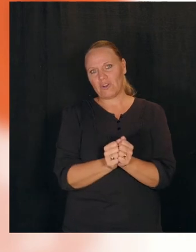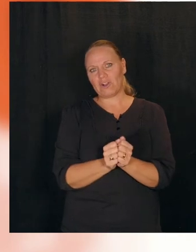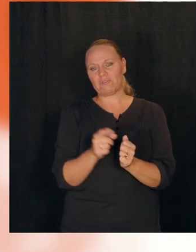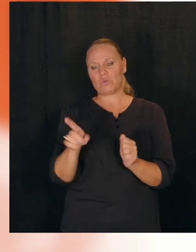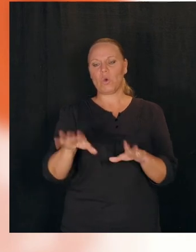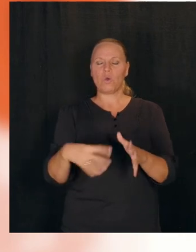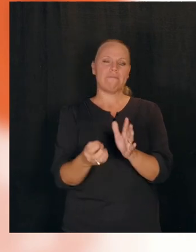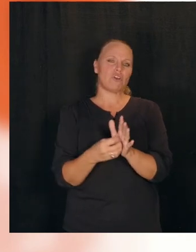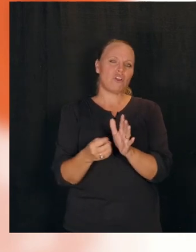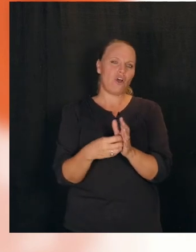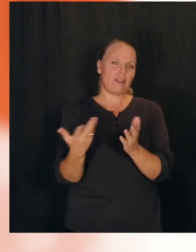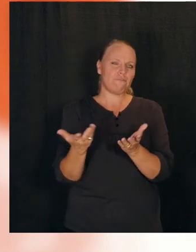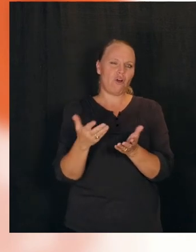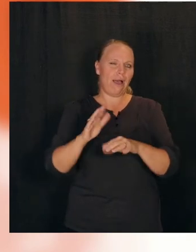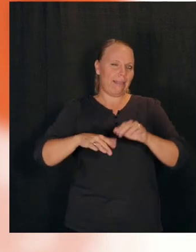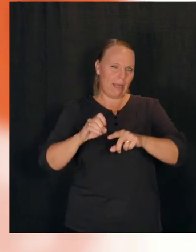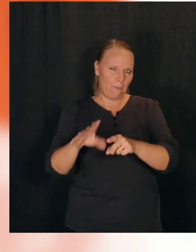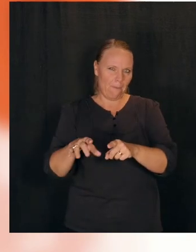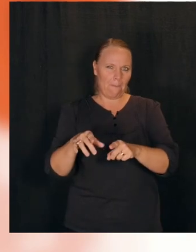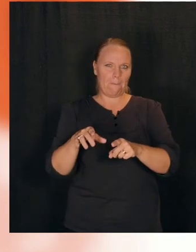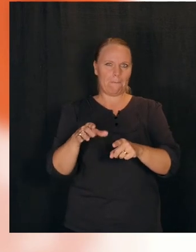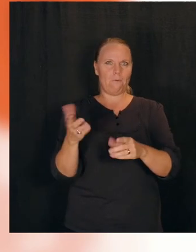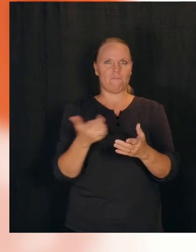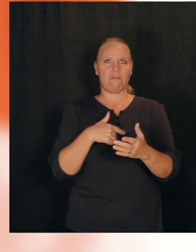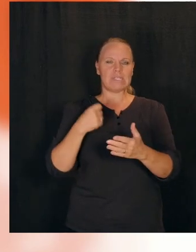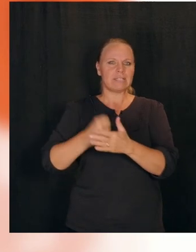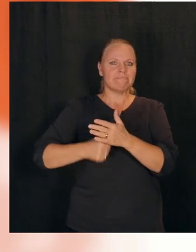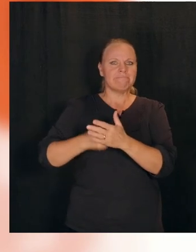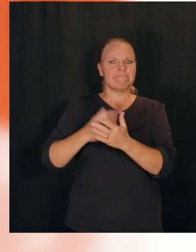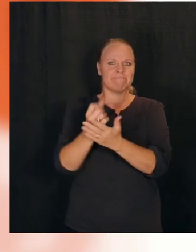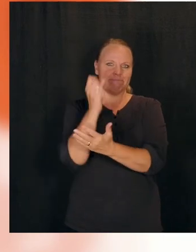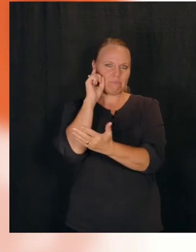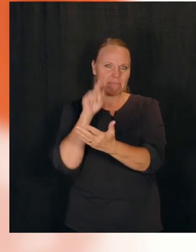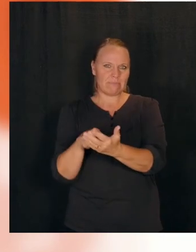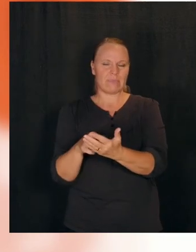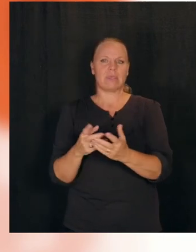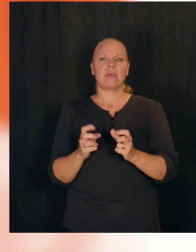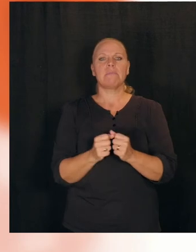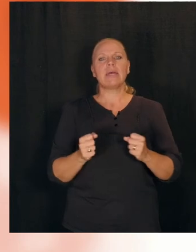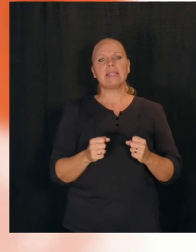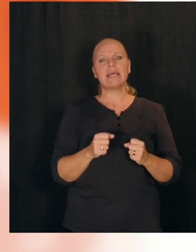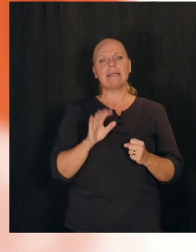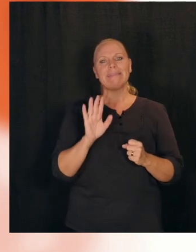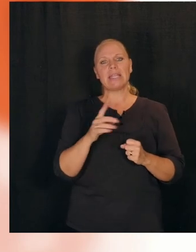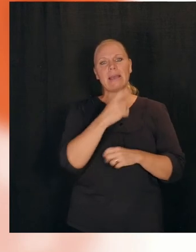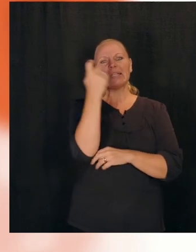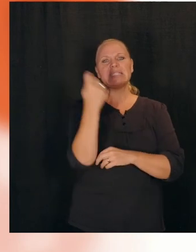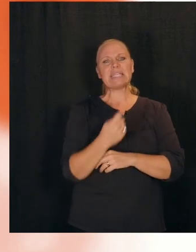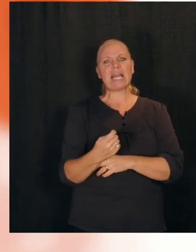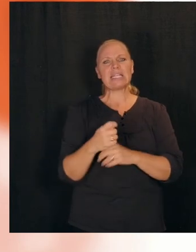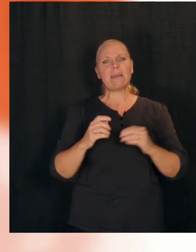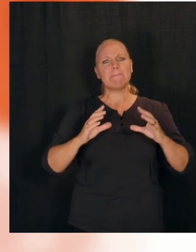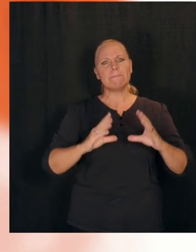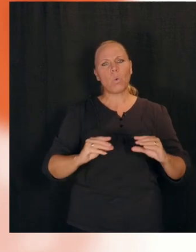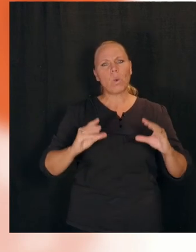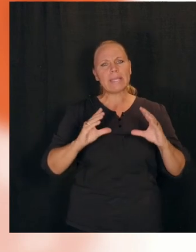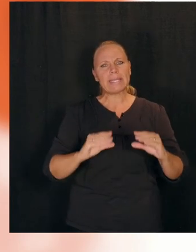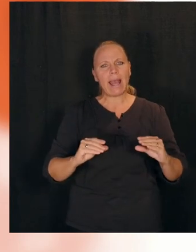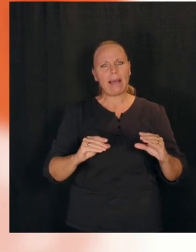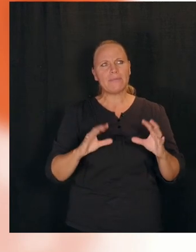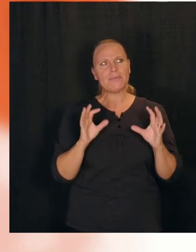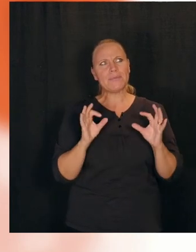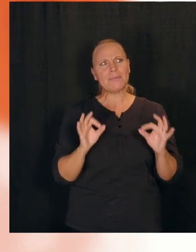en strävan till vad vi behöver göra. Jag funderade på den här designmognaden. Hur tycker du att den ser ut